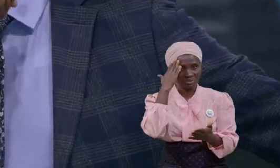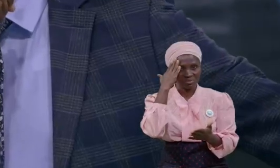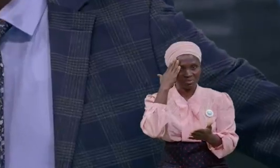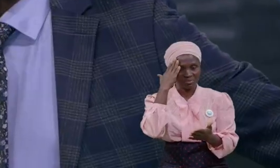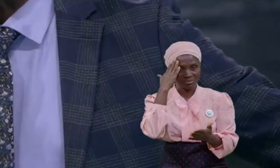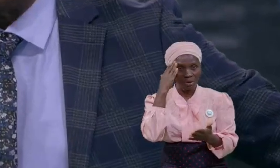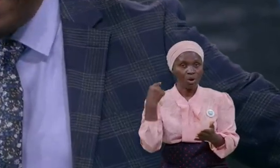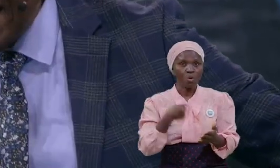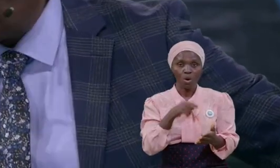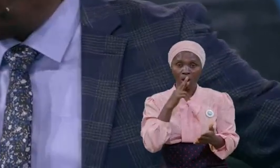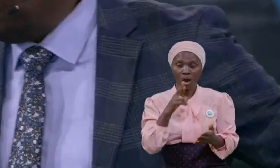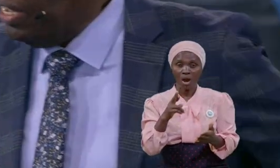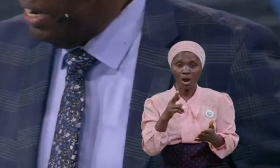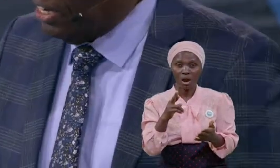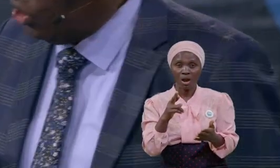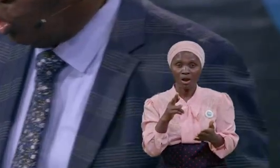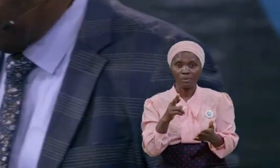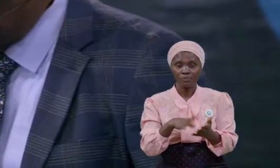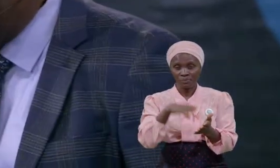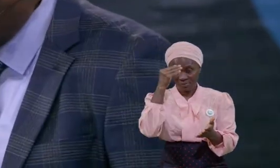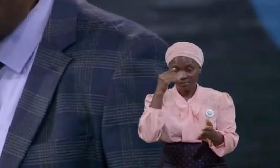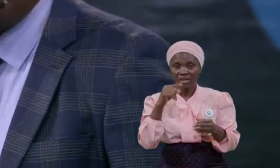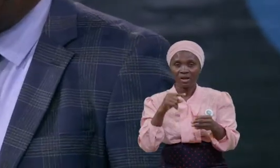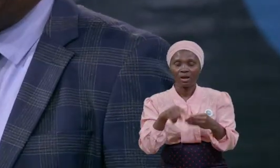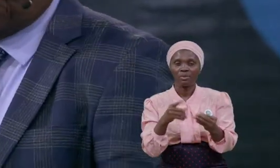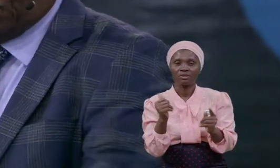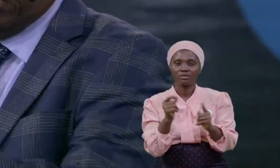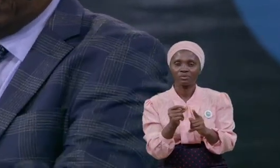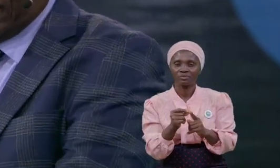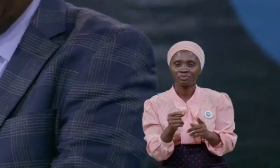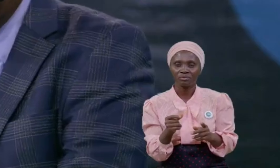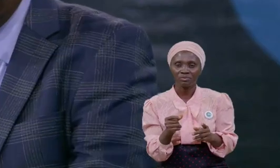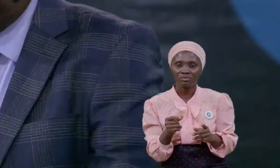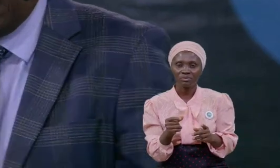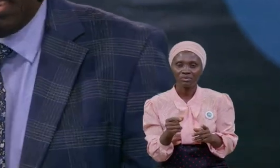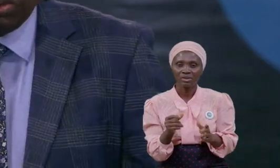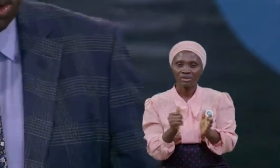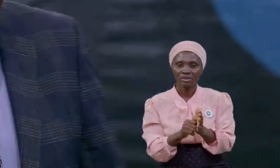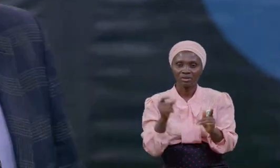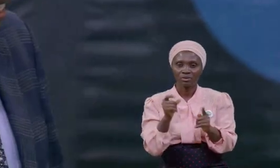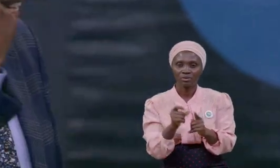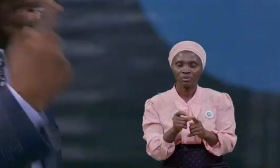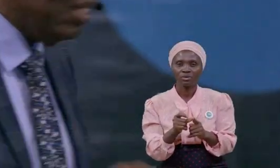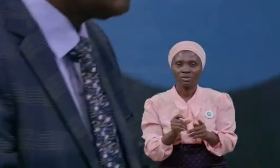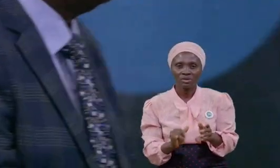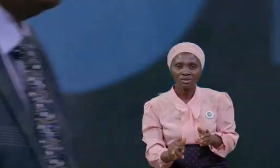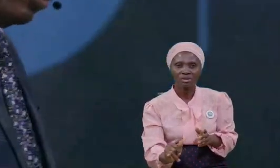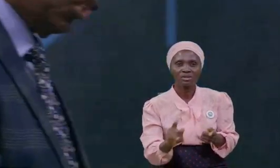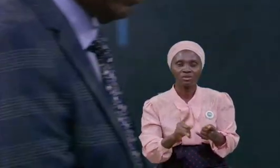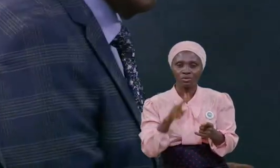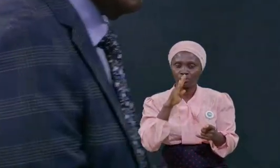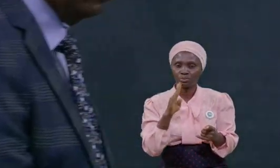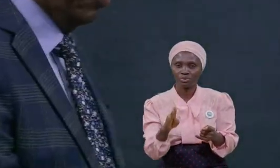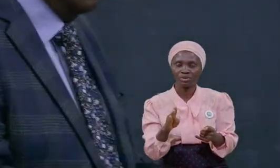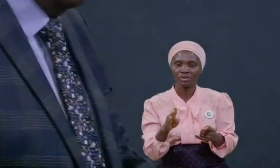Nous considérons la parole dans la bouche de chacun, mais cela doit être enregistré dans le cœur. La